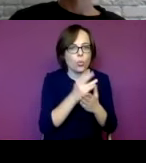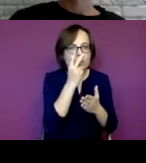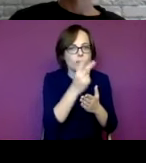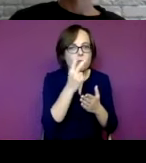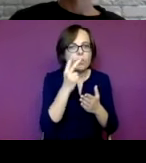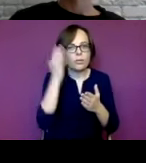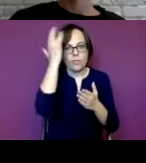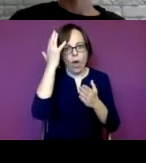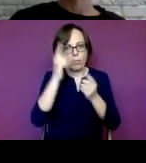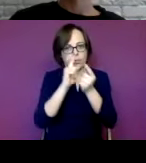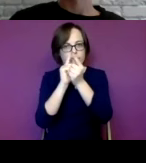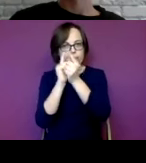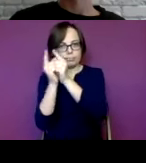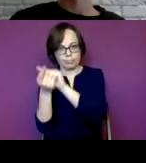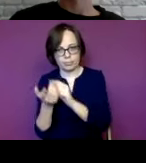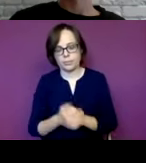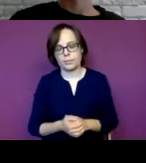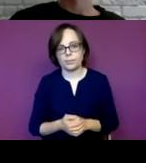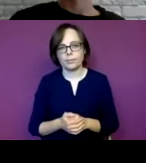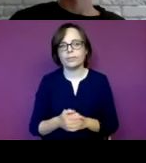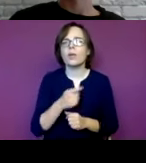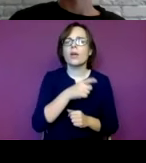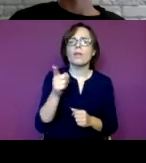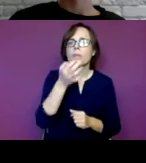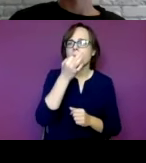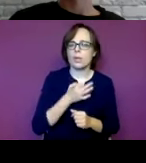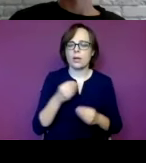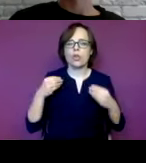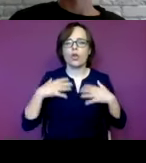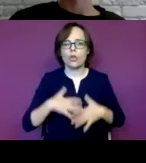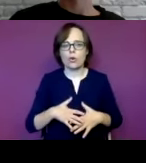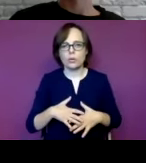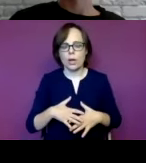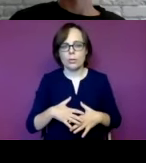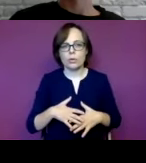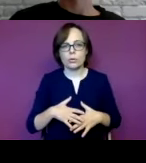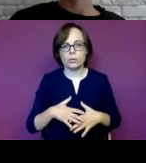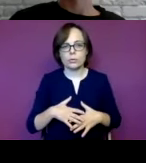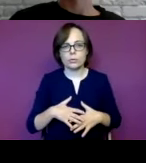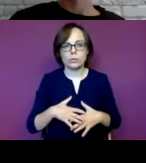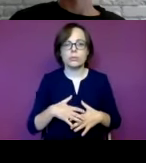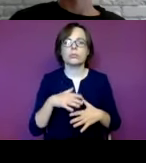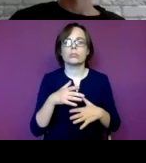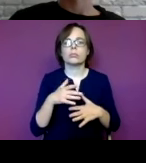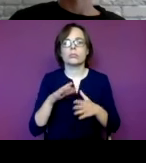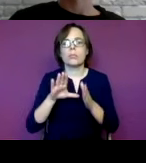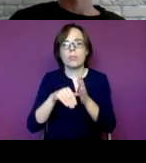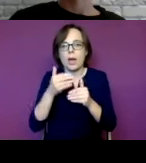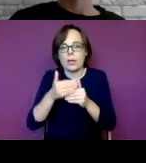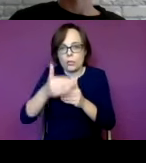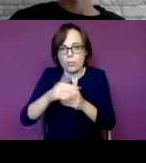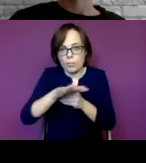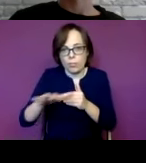jak, czy pytali Państwo o tożsamość, czy ta tożsamość jest taka podmiejska, czy ona jest widoczna,